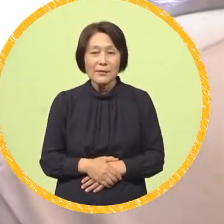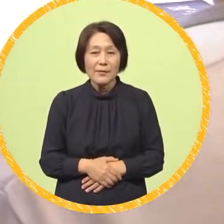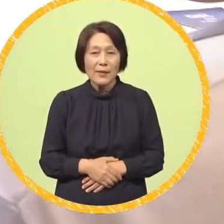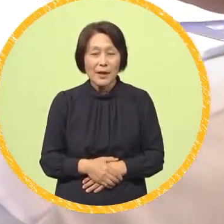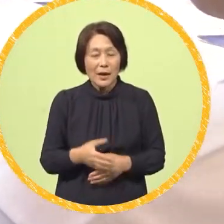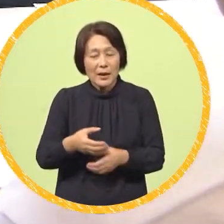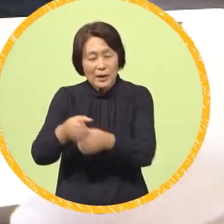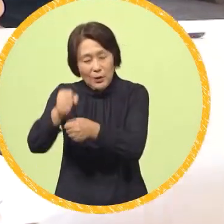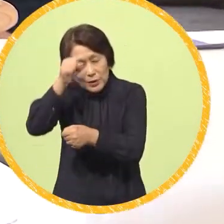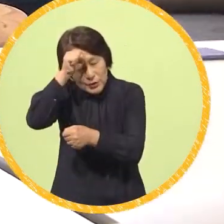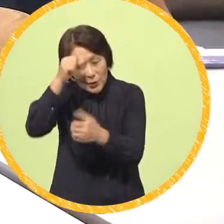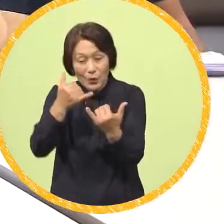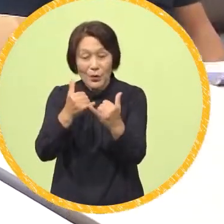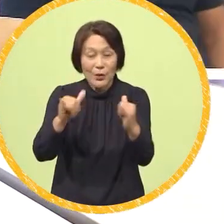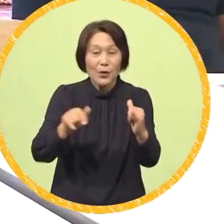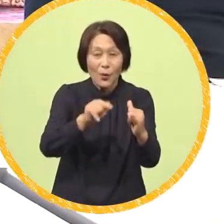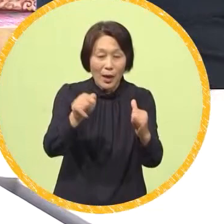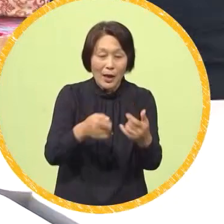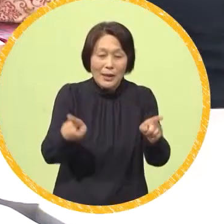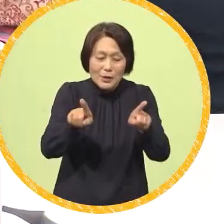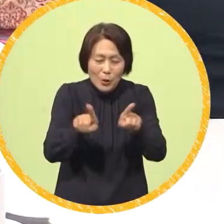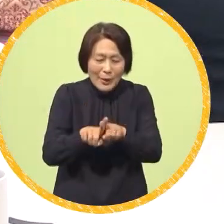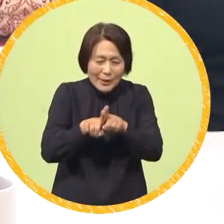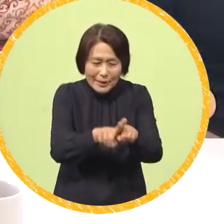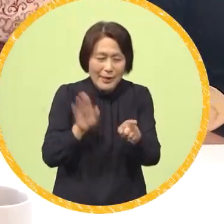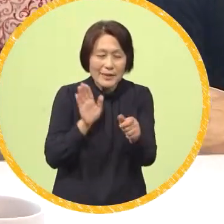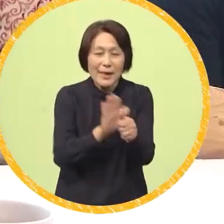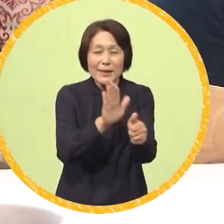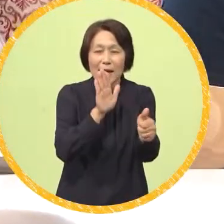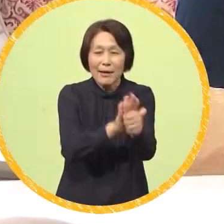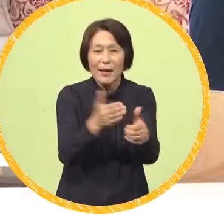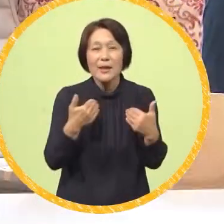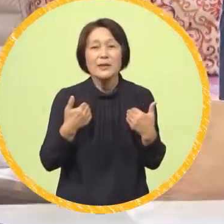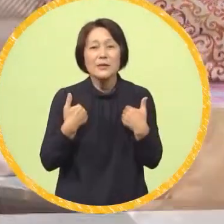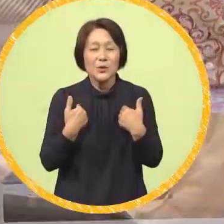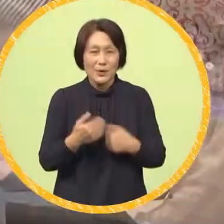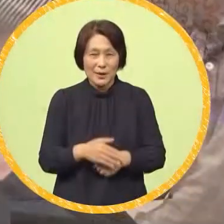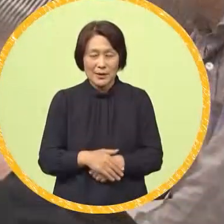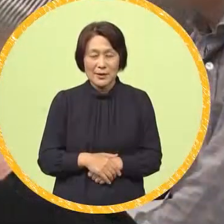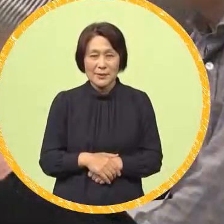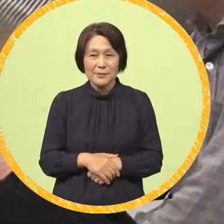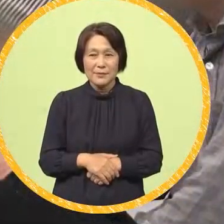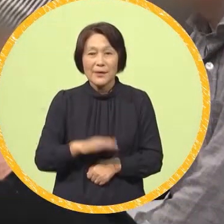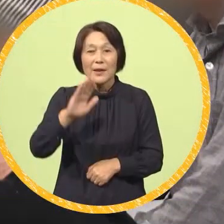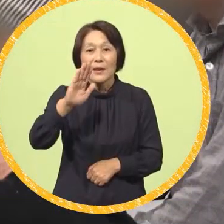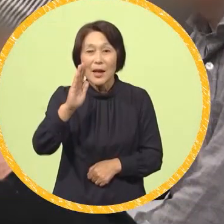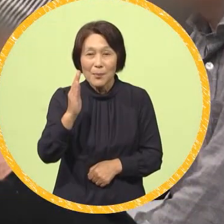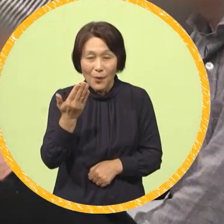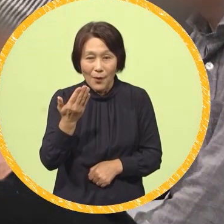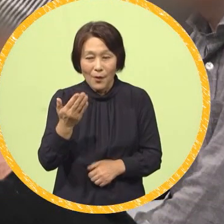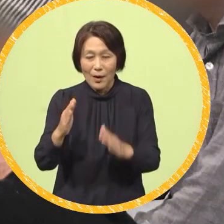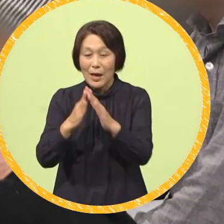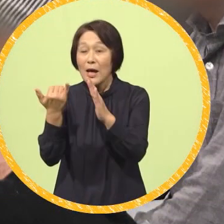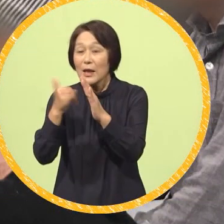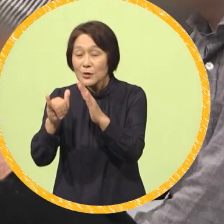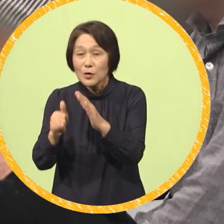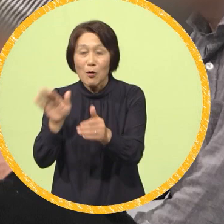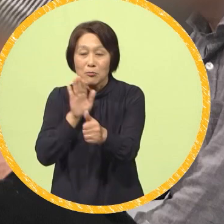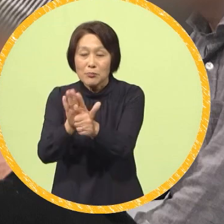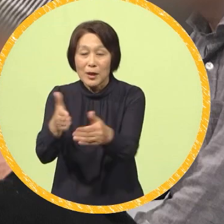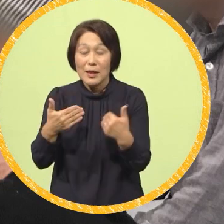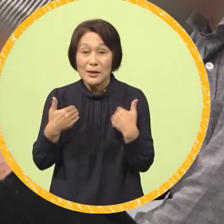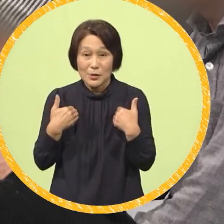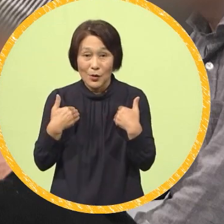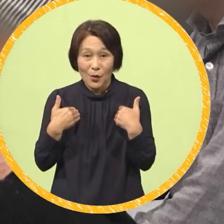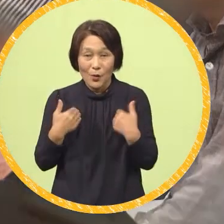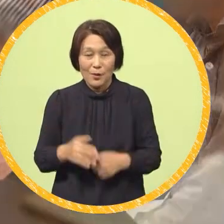依存症の人々にはそばで寄り添って支えてくれる人が必要なんです。でもそれは家族も同じ。